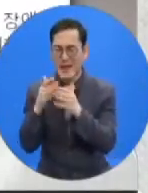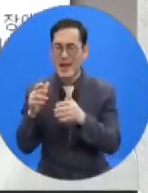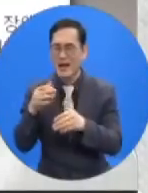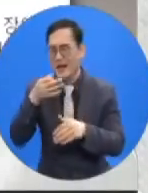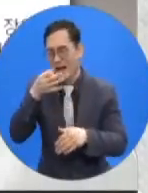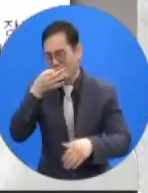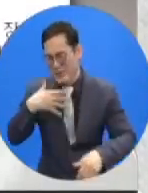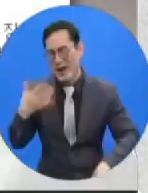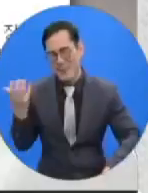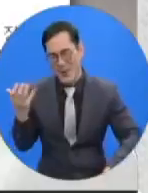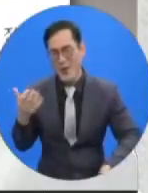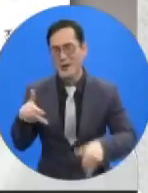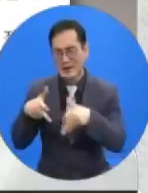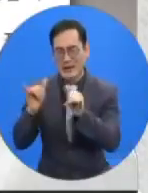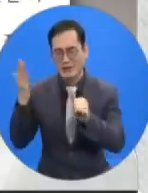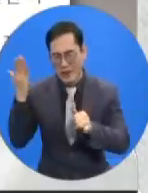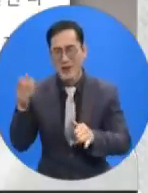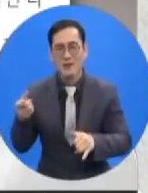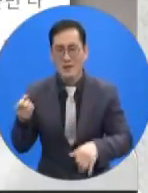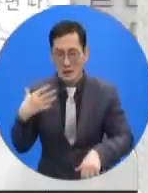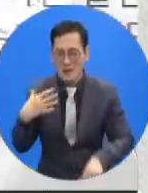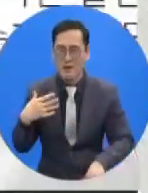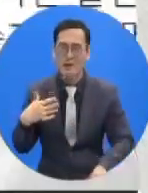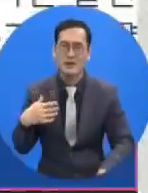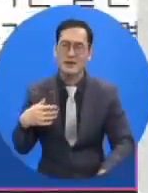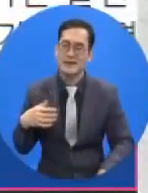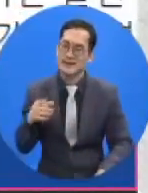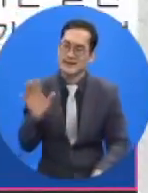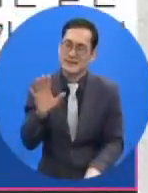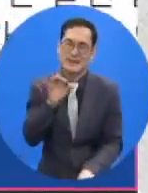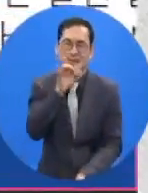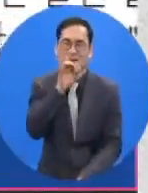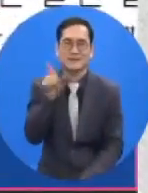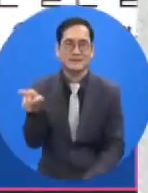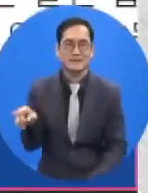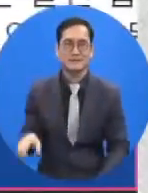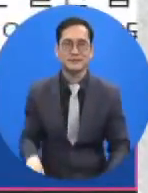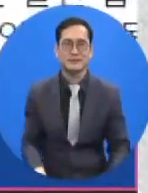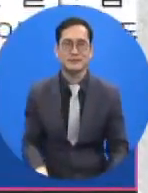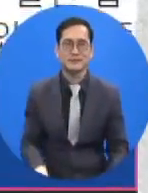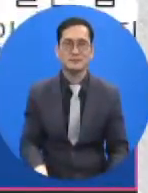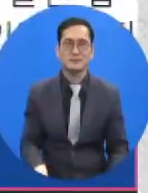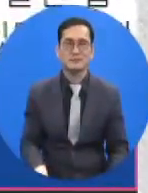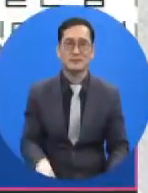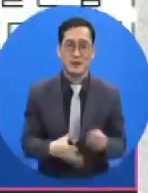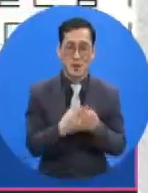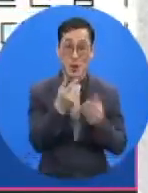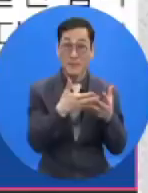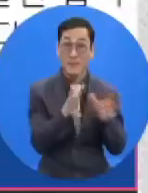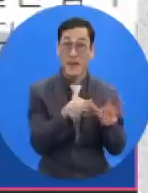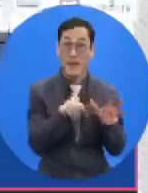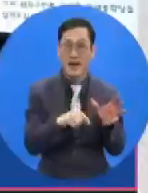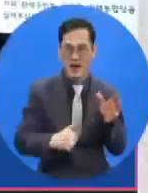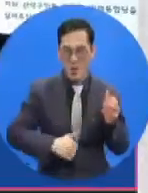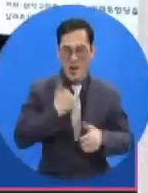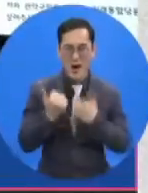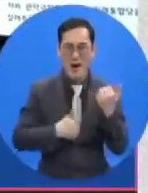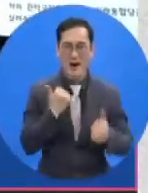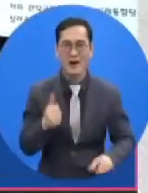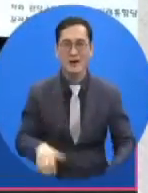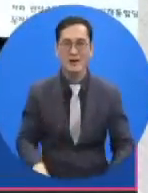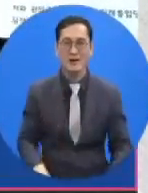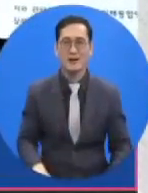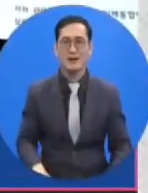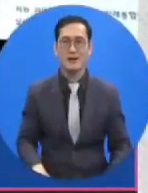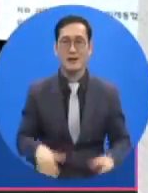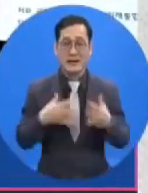말에 당이 노발대발하고 있단 말이죠. 첫째, 지금 그 저 김종인 위원장도 노인이시잖아요. 예. 나빴을 것 같아요.